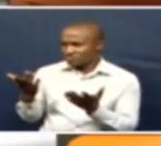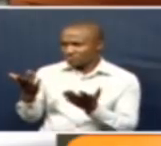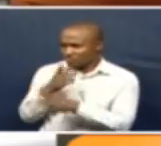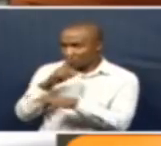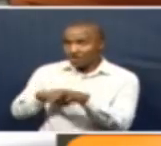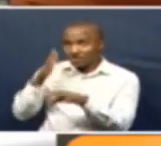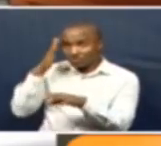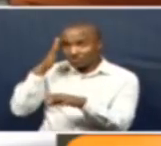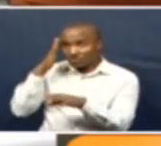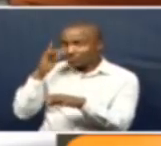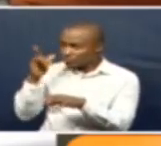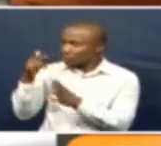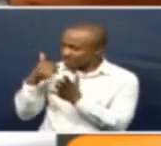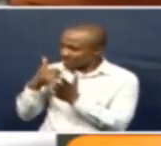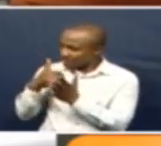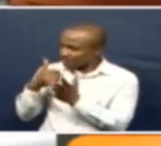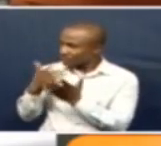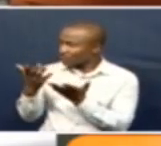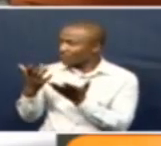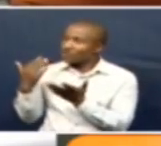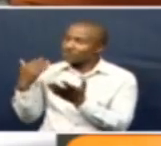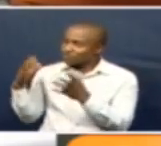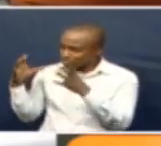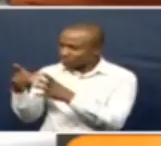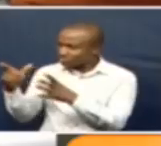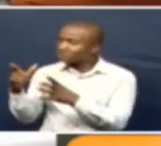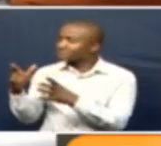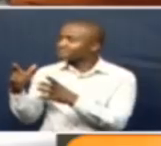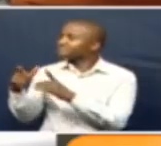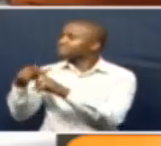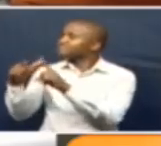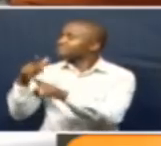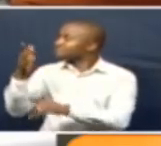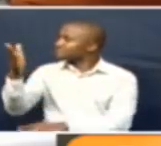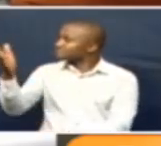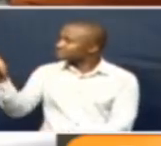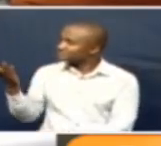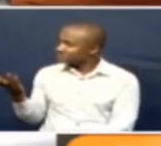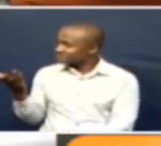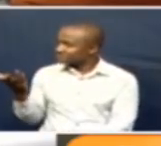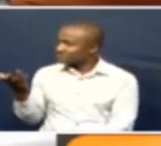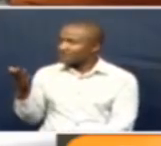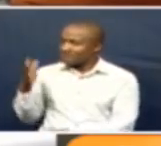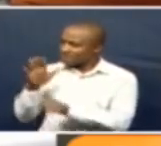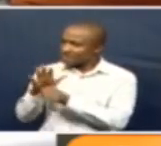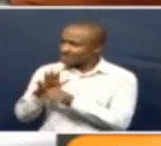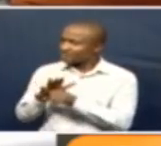ndio sababu ama hiyo gang yako ndio sababu ya hivi vifo? Watu wengi bado wana uchungu. Wengi